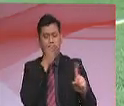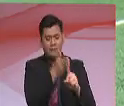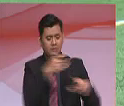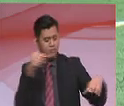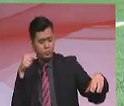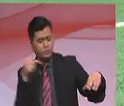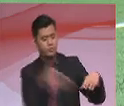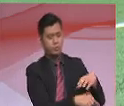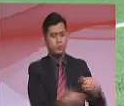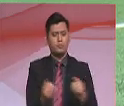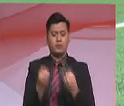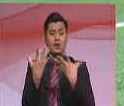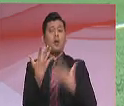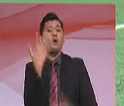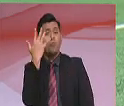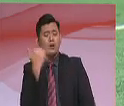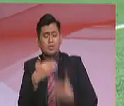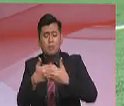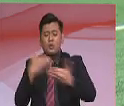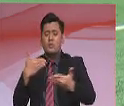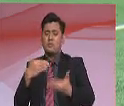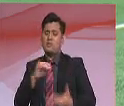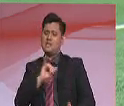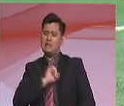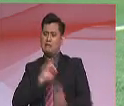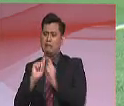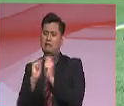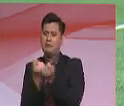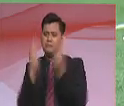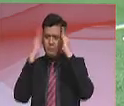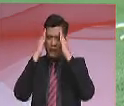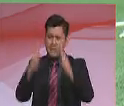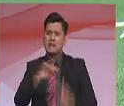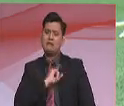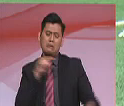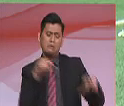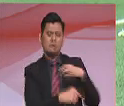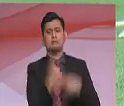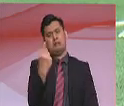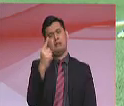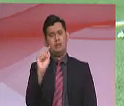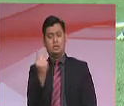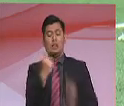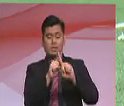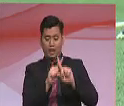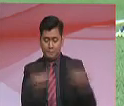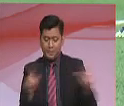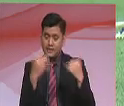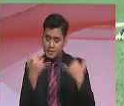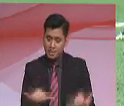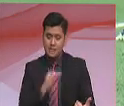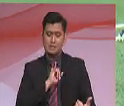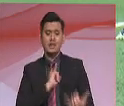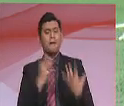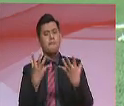ni di dalam season di Pahang, satu season saya skor satu gol saja. So dalam season ni game yang kurang saya tahu, tapi so far saya telah menjaringkan 3